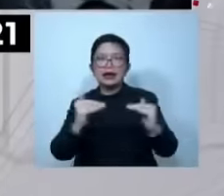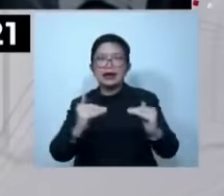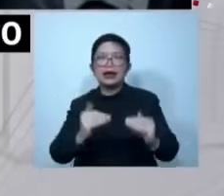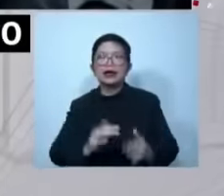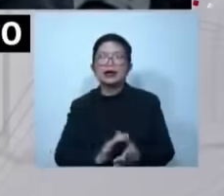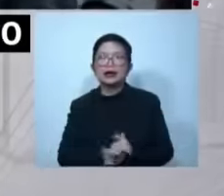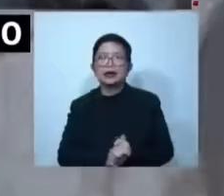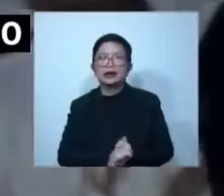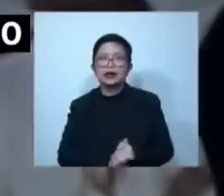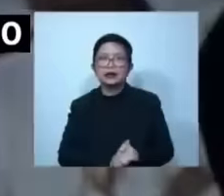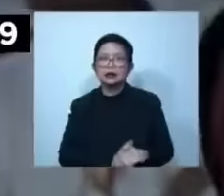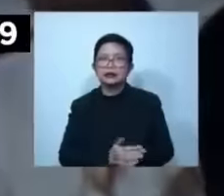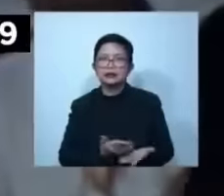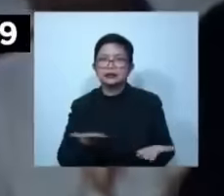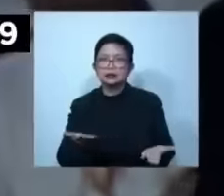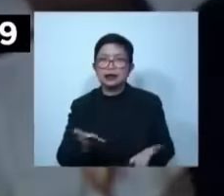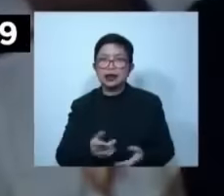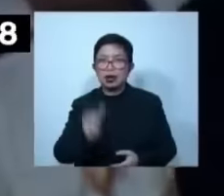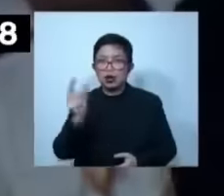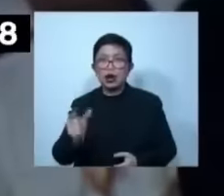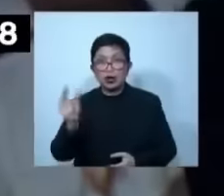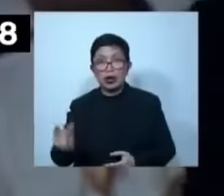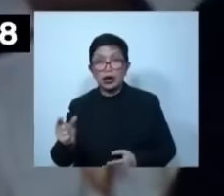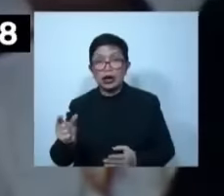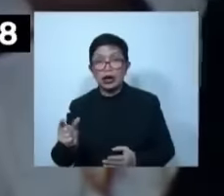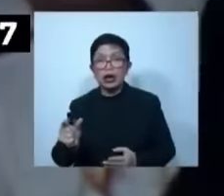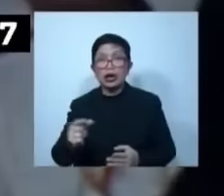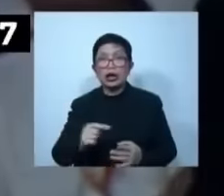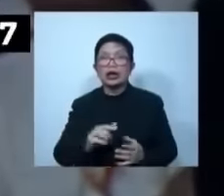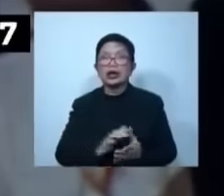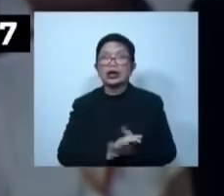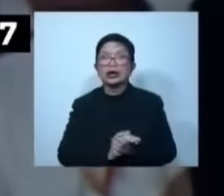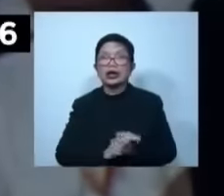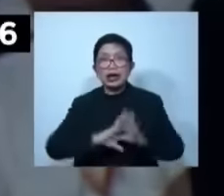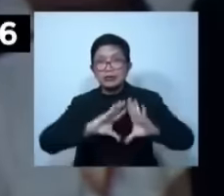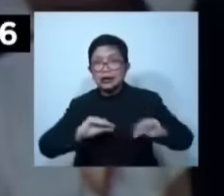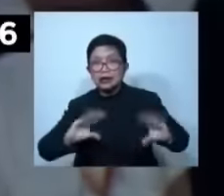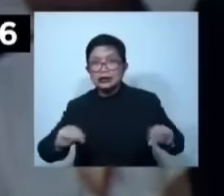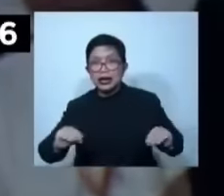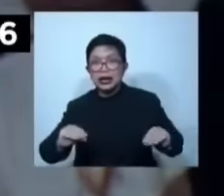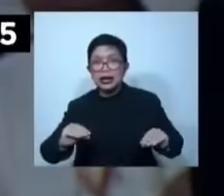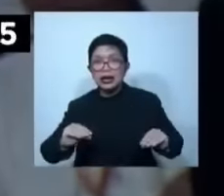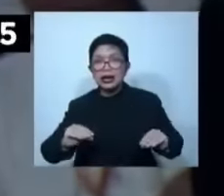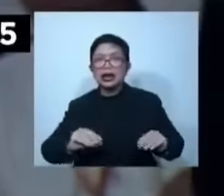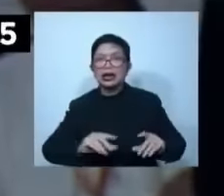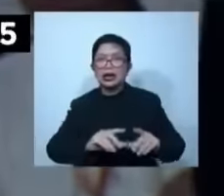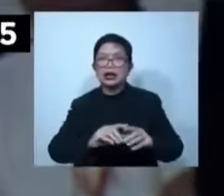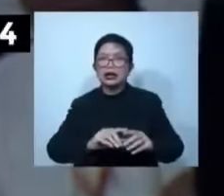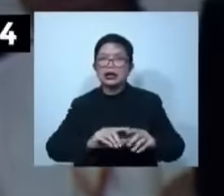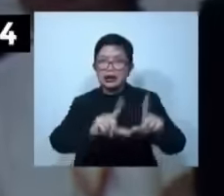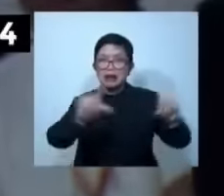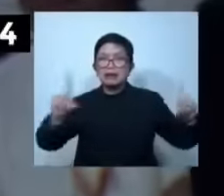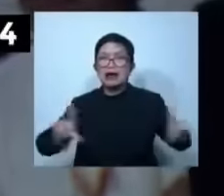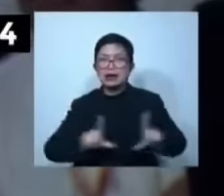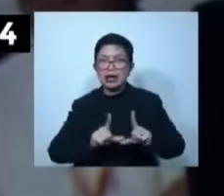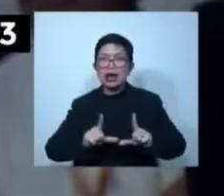yang bertugas, tadi disampaikan bahwa harus memastikan mereka memiliki remunerasi yang baik. Ya, itu penting. Dan yang